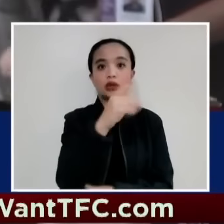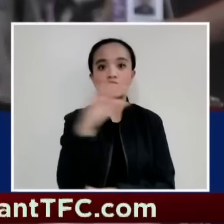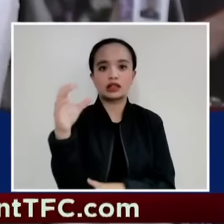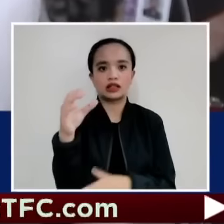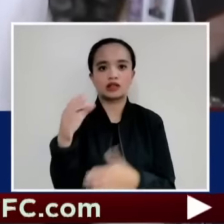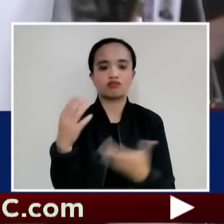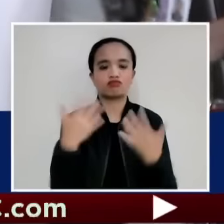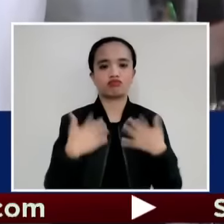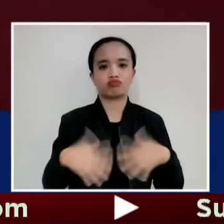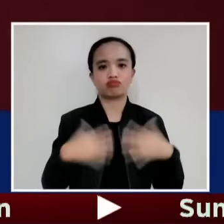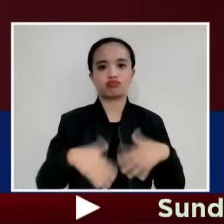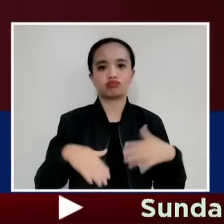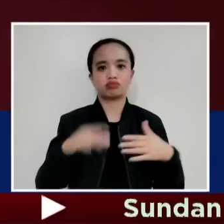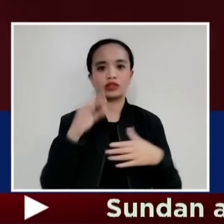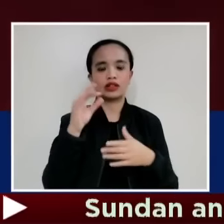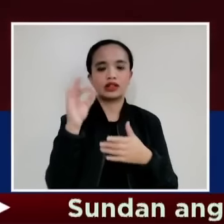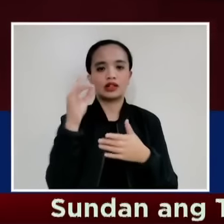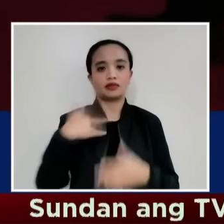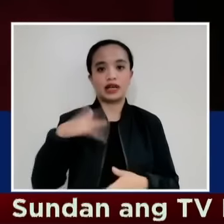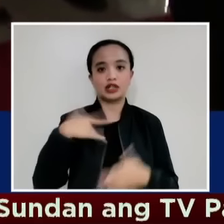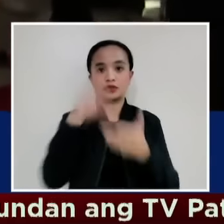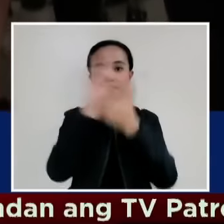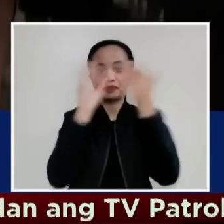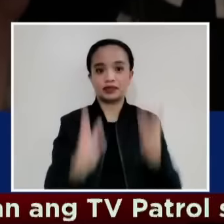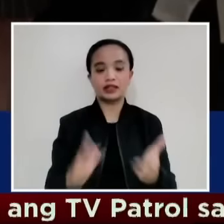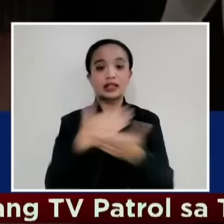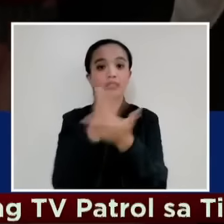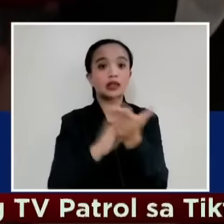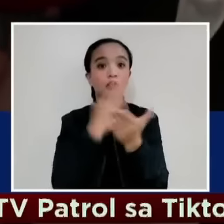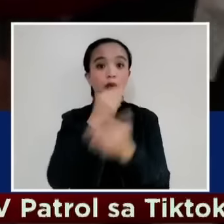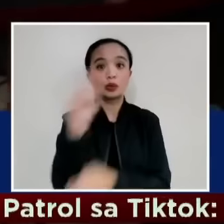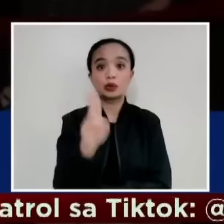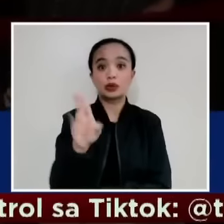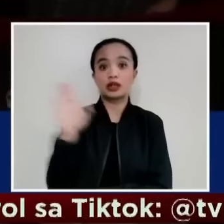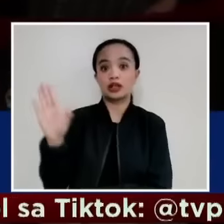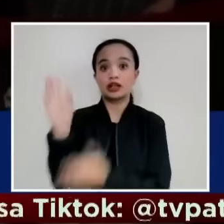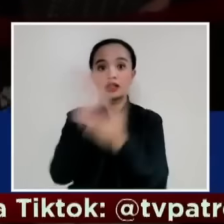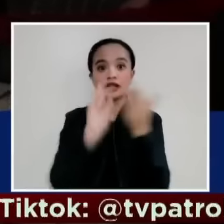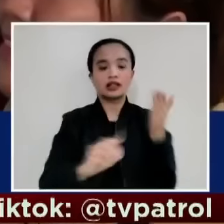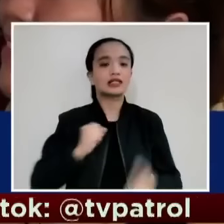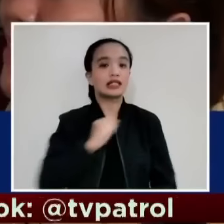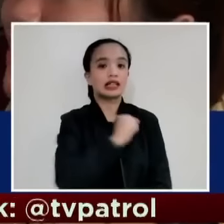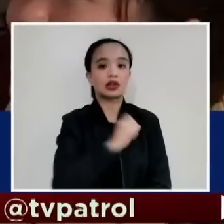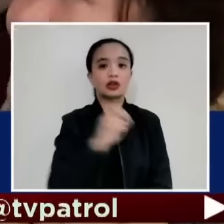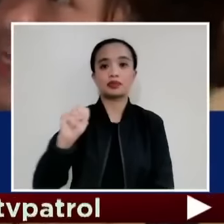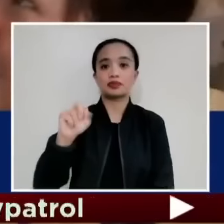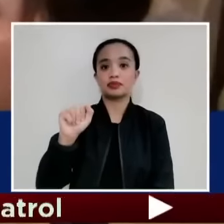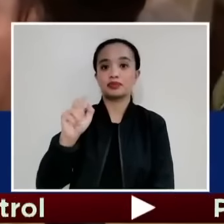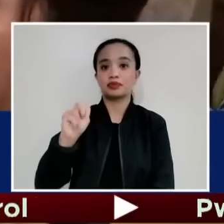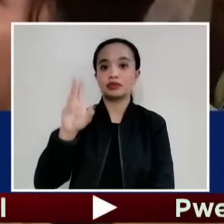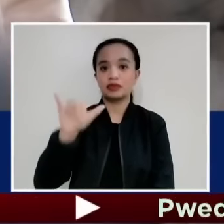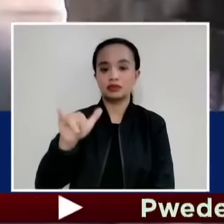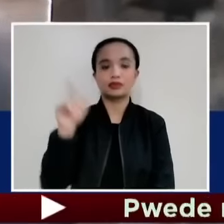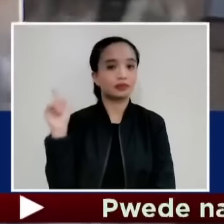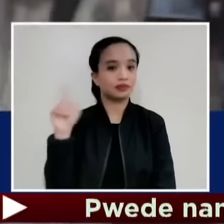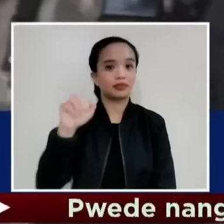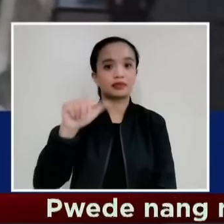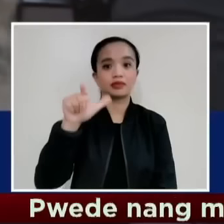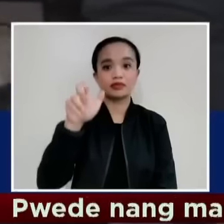fashion designer na si Michael Leyva. Ilan sa mga nagsuot ng kanyang disenyo ay sina Senator Nancy Binay, Senator Alan